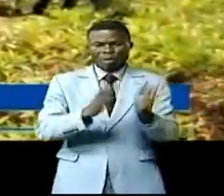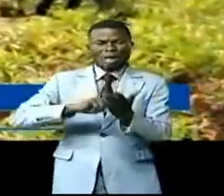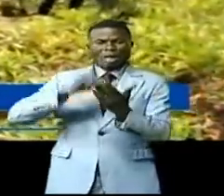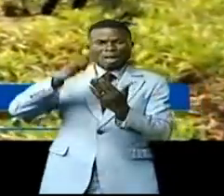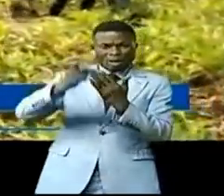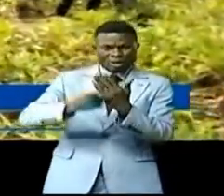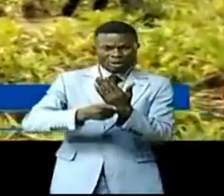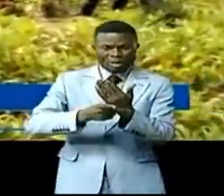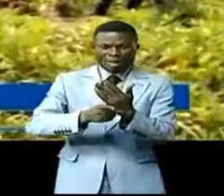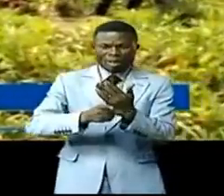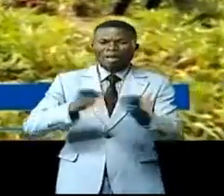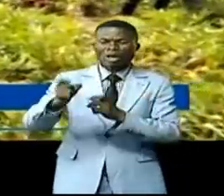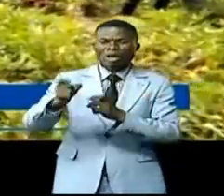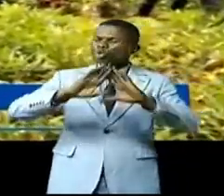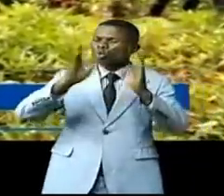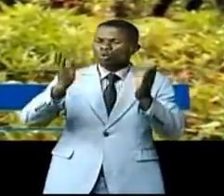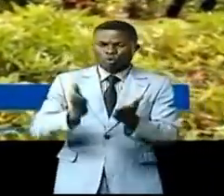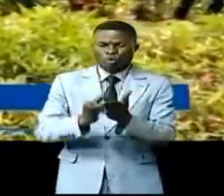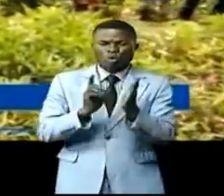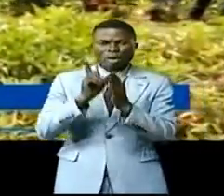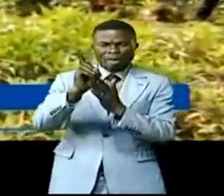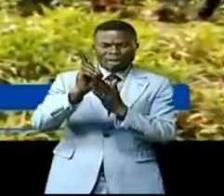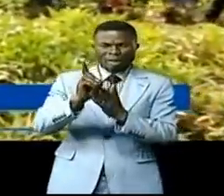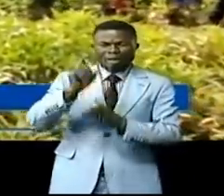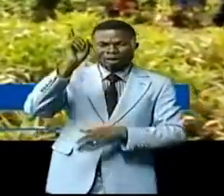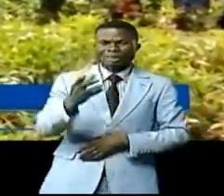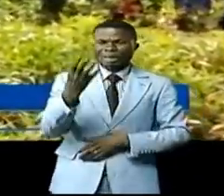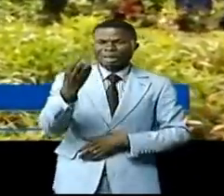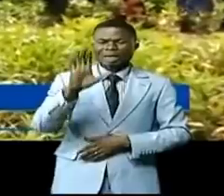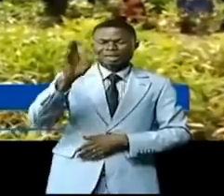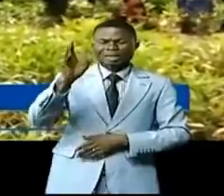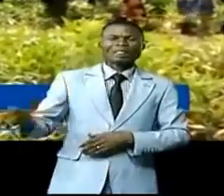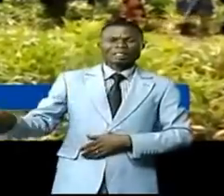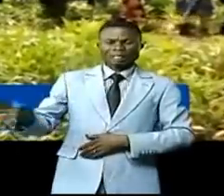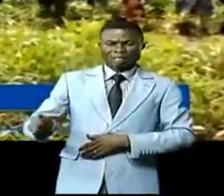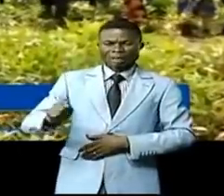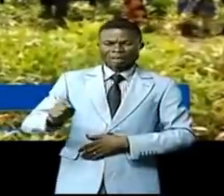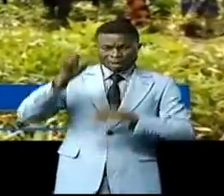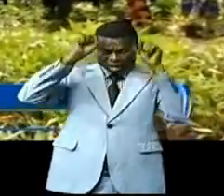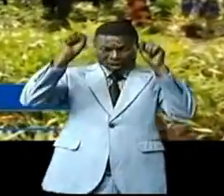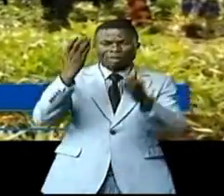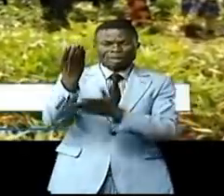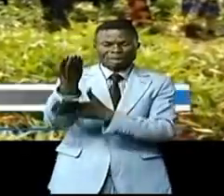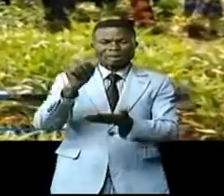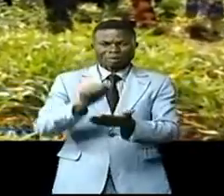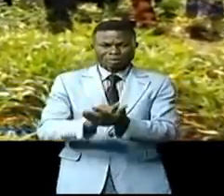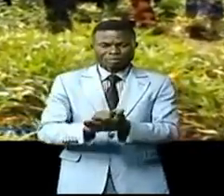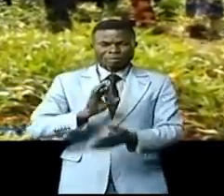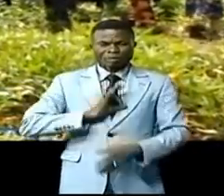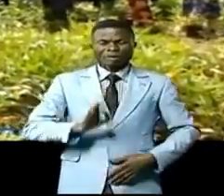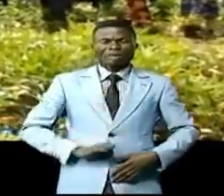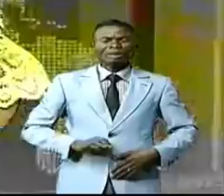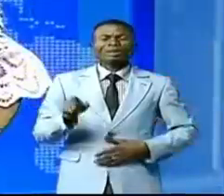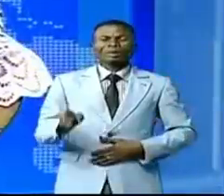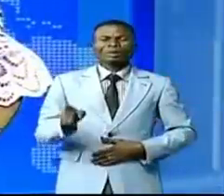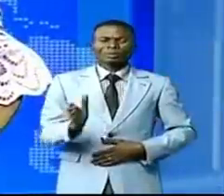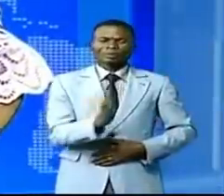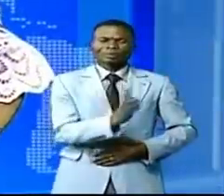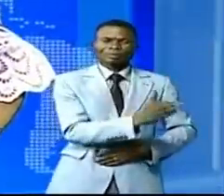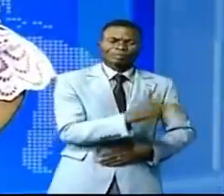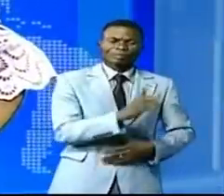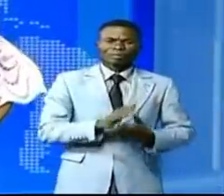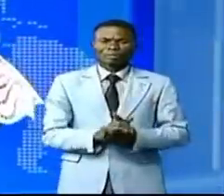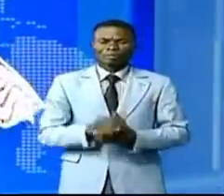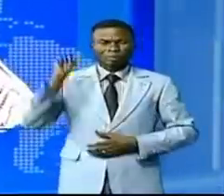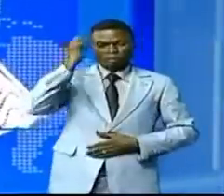qui va s'arrimer sur le programme de développement des 145 territoires voulu par le président de la République, Félix-Antoine Tshisekedi.